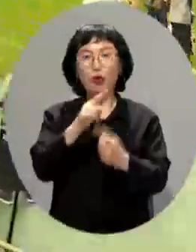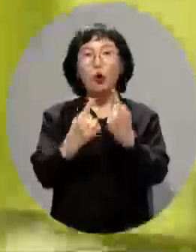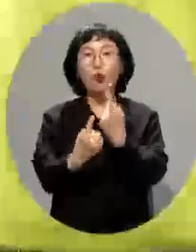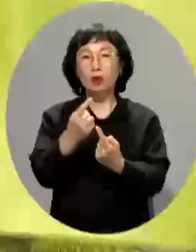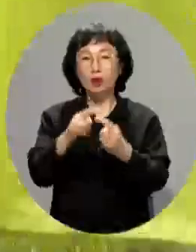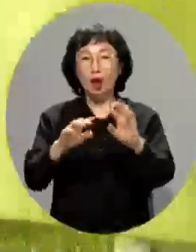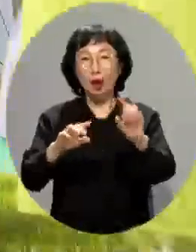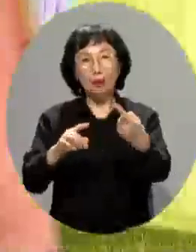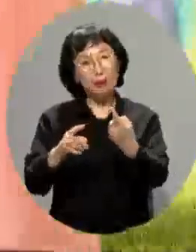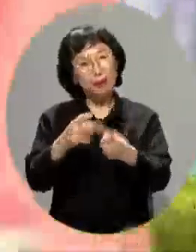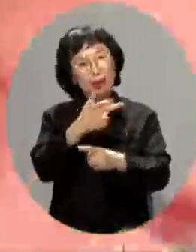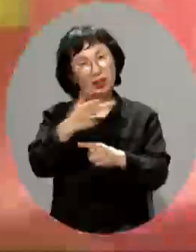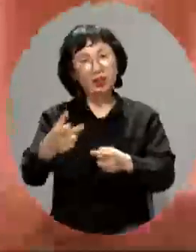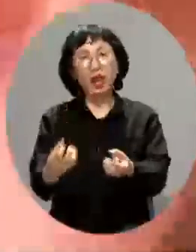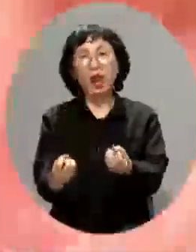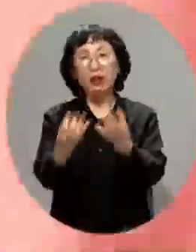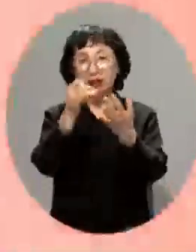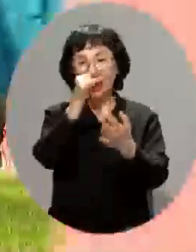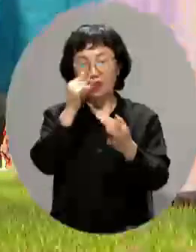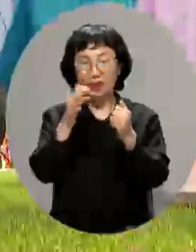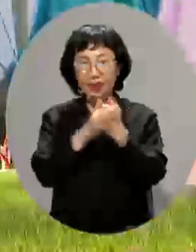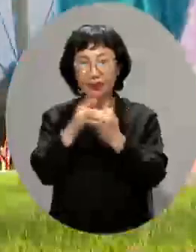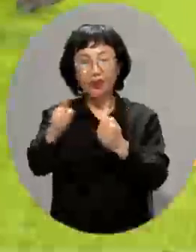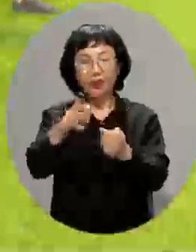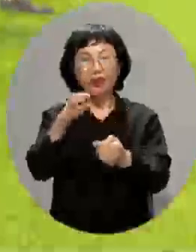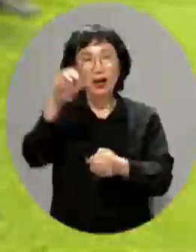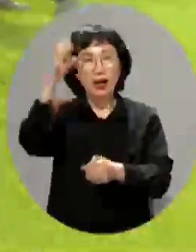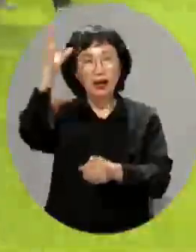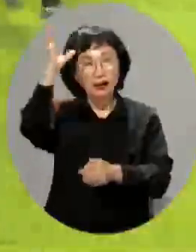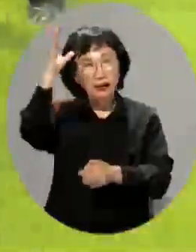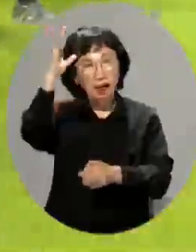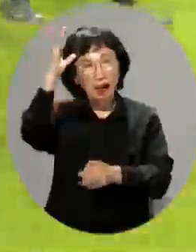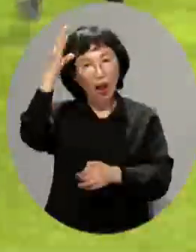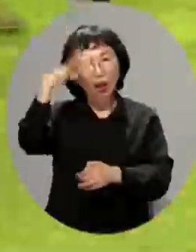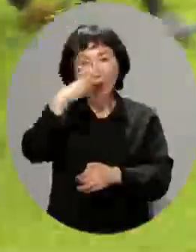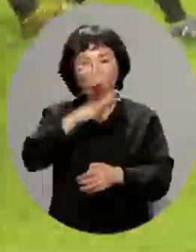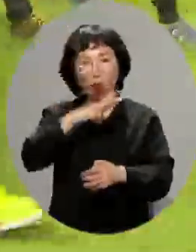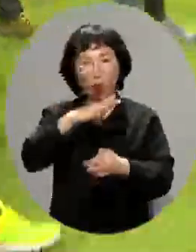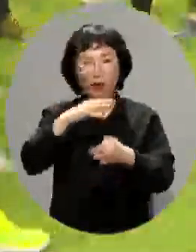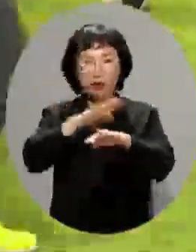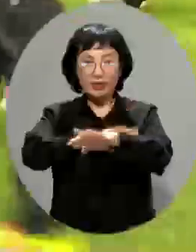수반되는 국제 행사들인 만큼 예상 기대 효과를 객관적으로 검증해